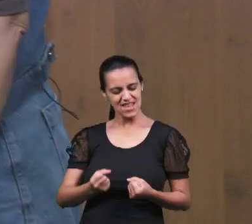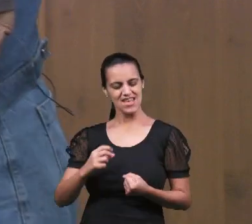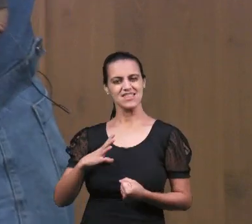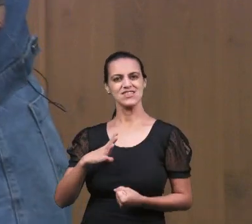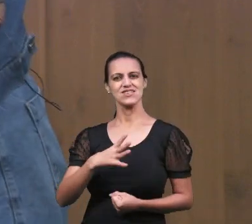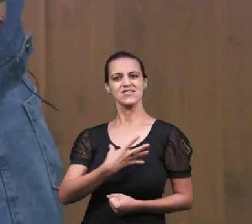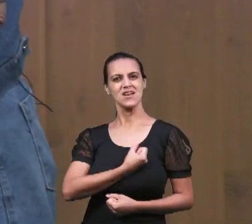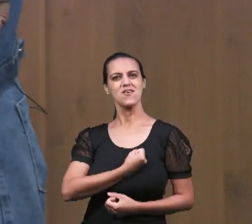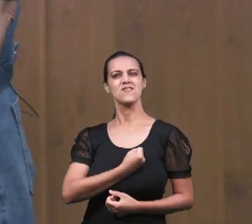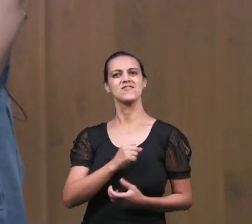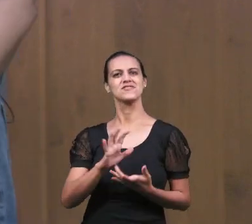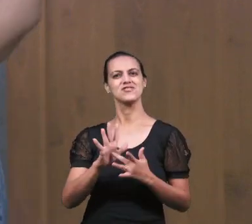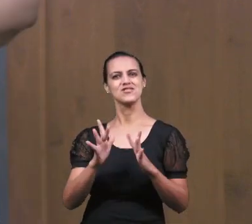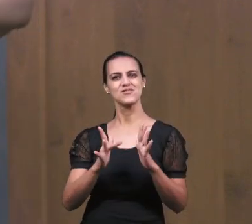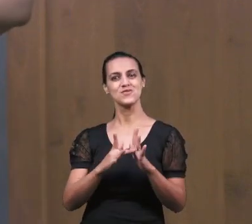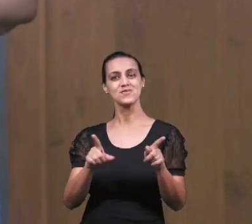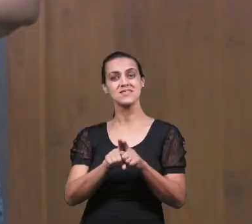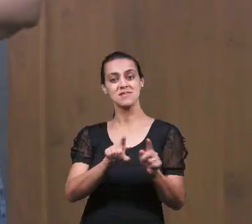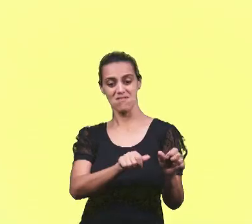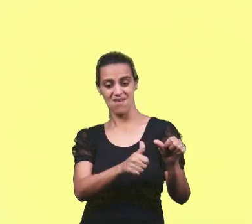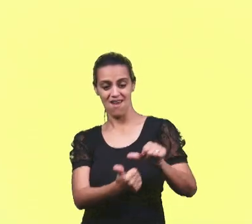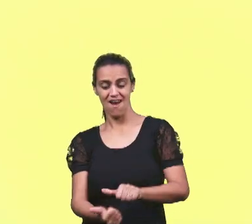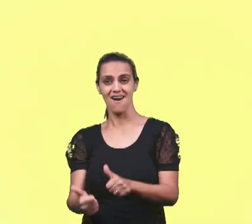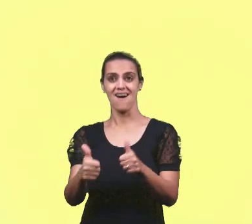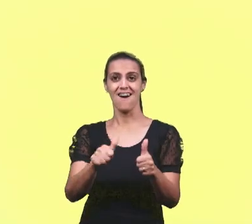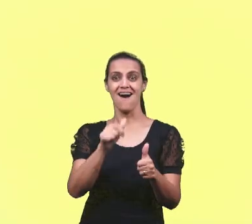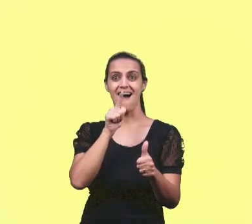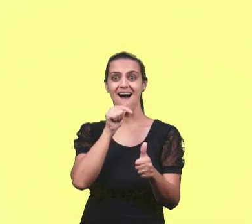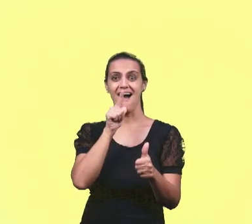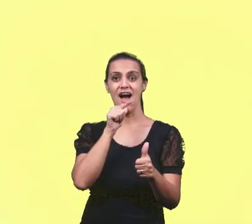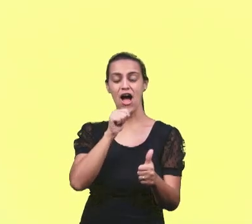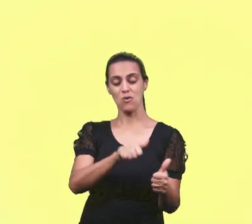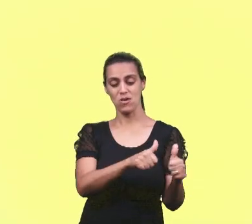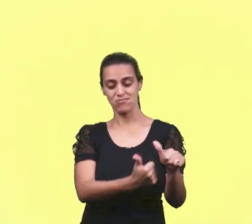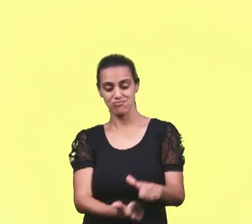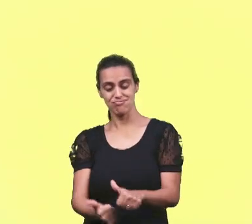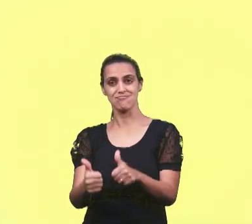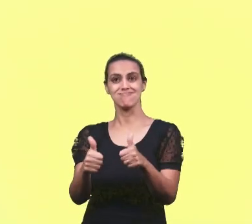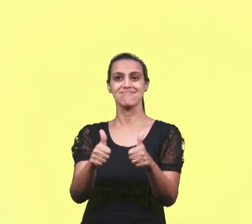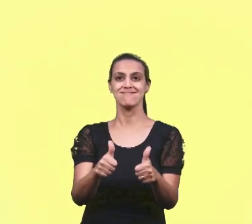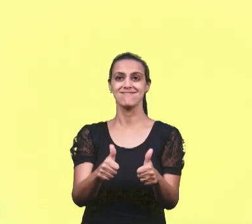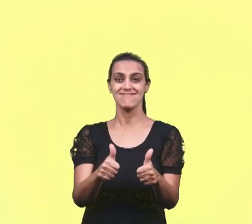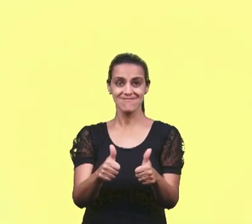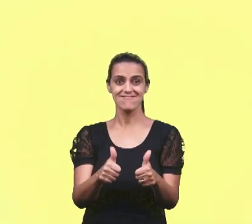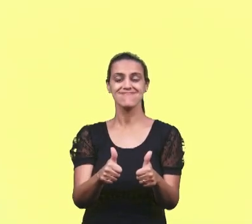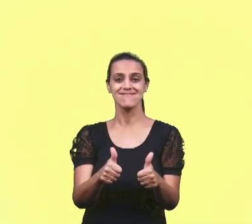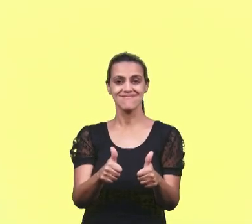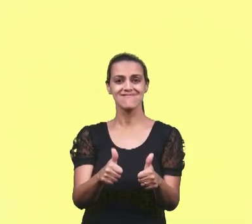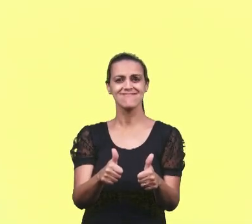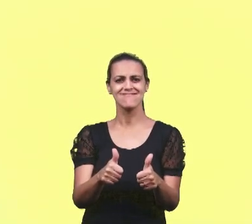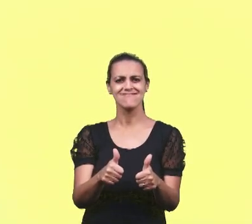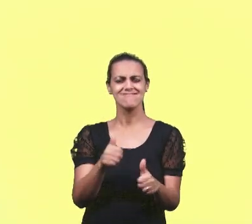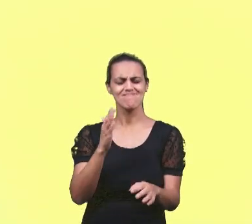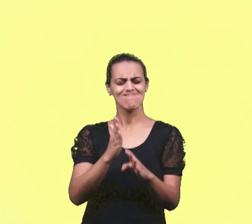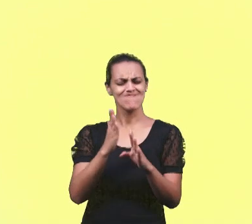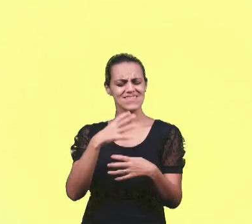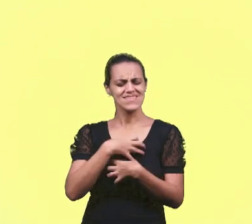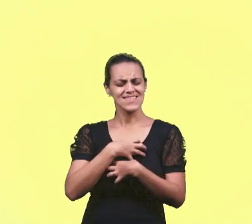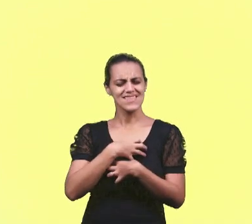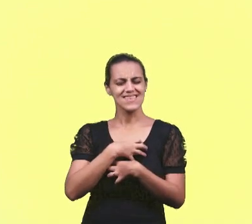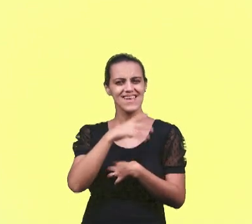dit que ce majordome a connu Jésus, il a cru en Jésus, il a accepté comme son